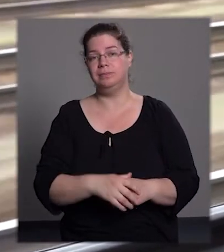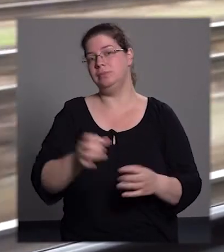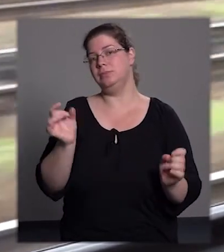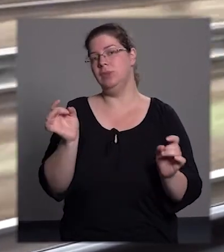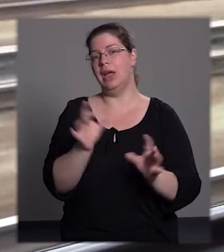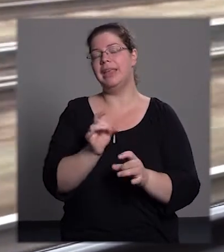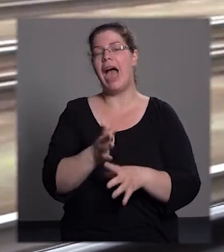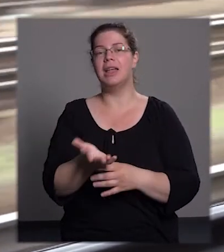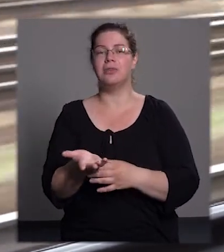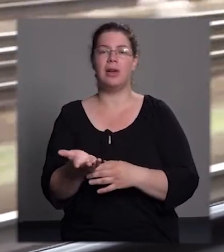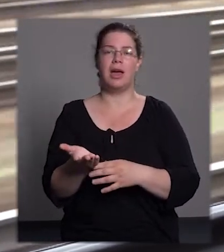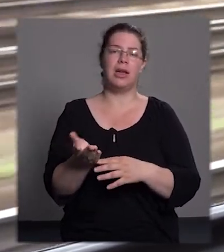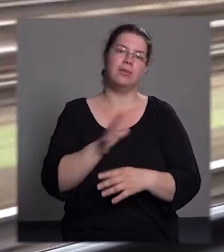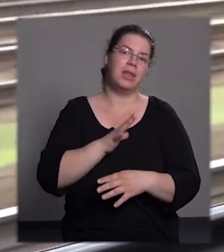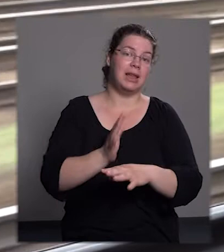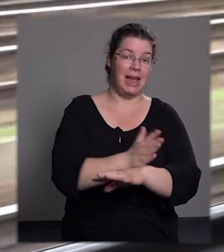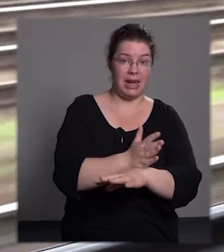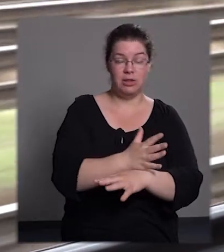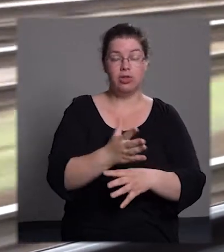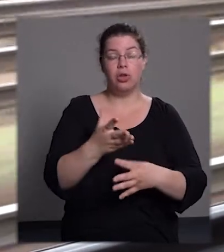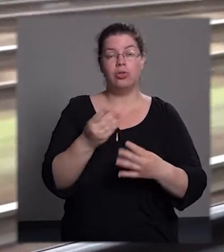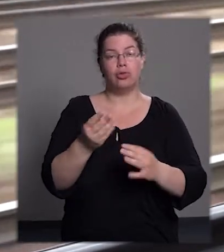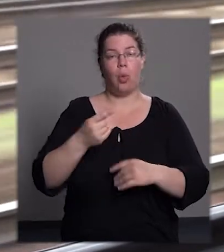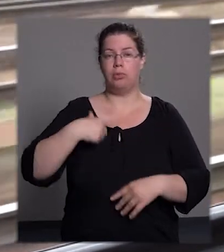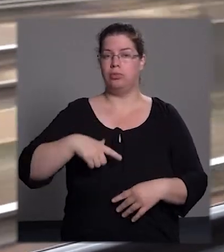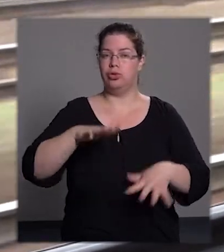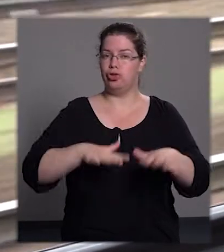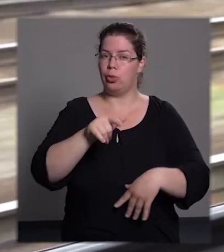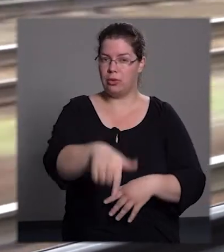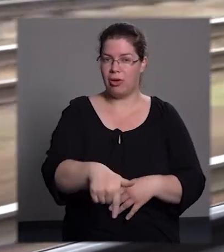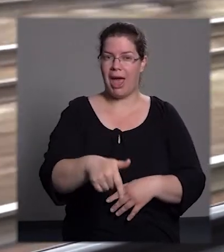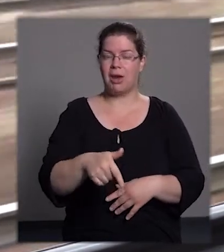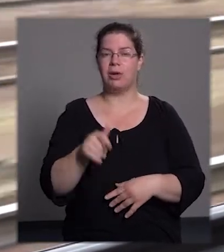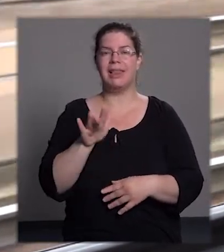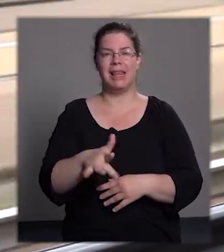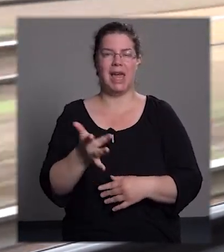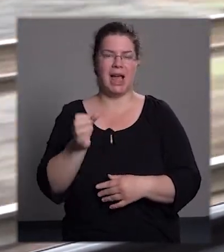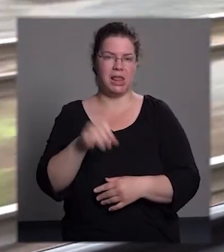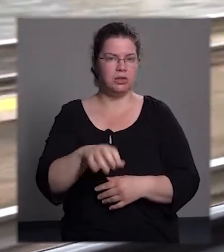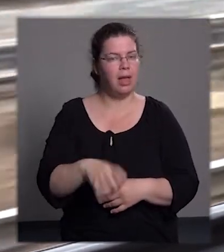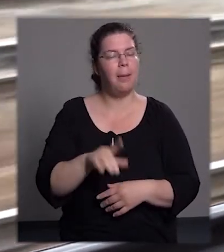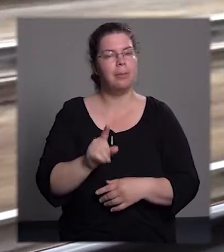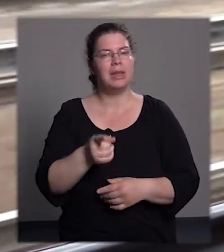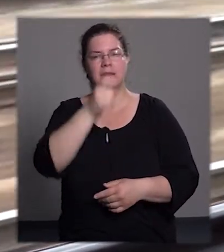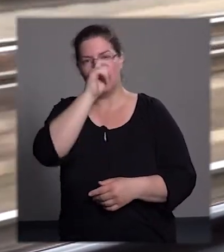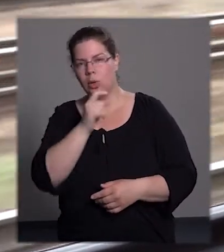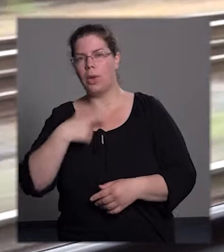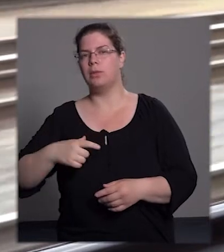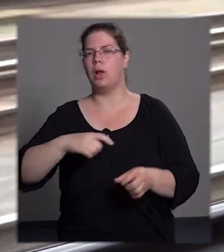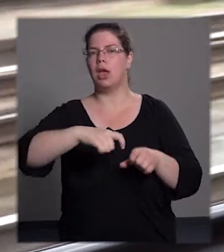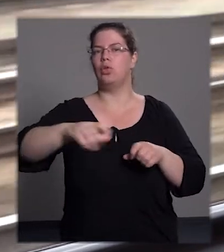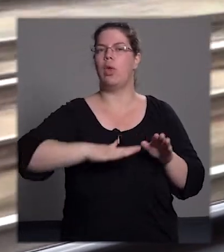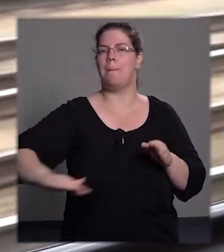járványveszély elején Soroksáron rengeteg volt az illegális szemét, ez nagyon rossz volt a Dunaparton